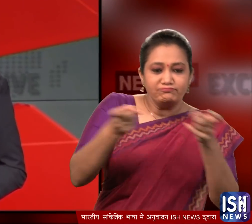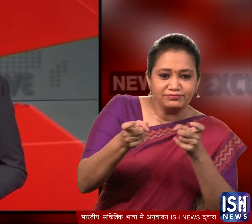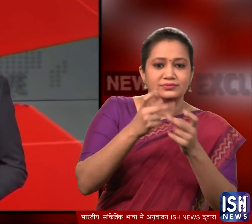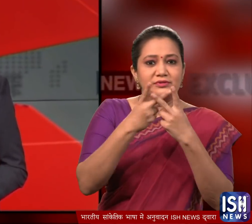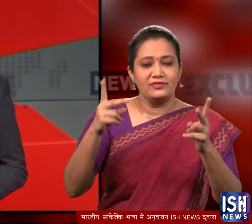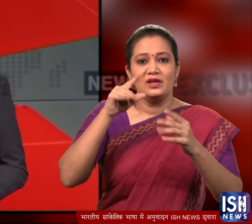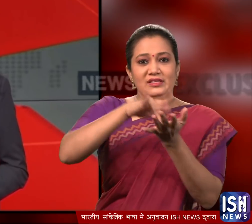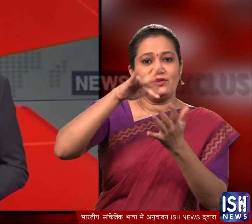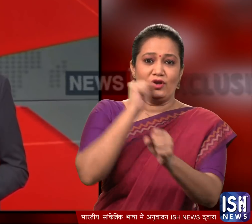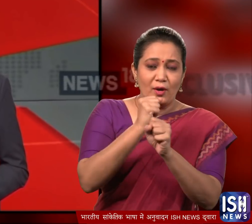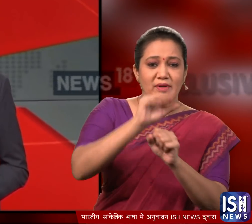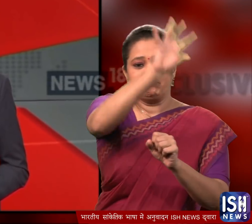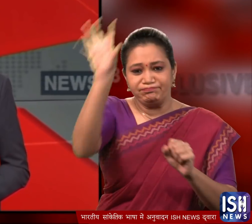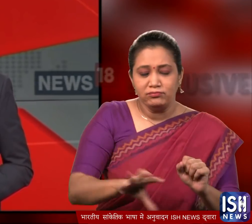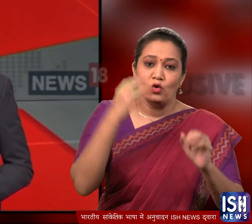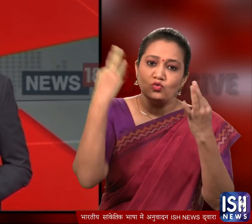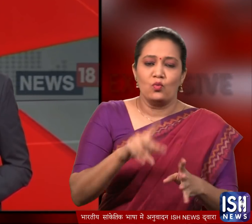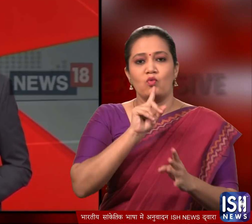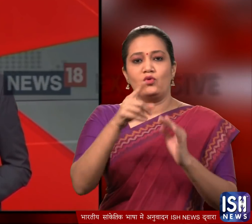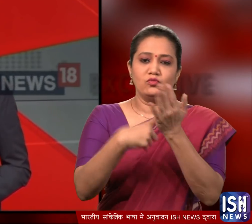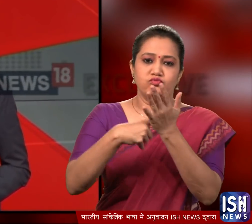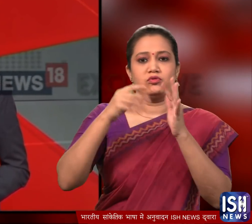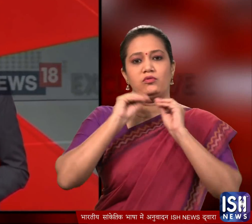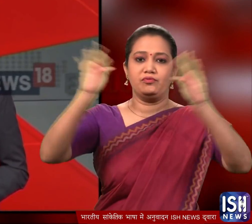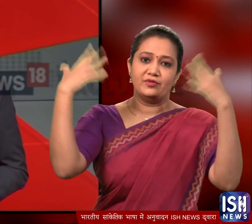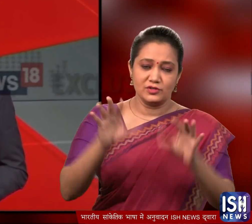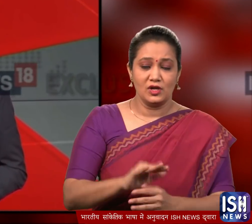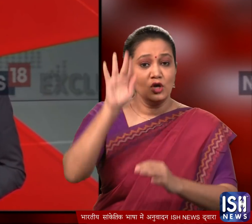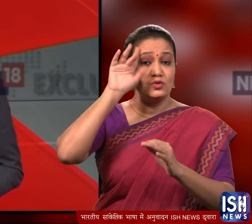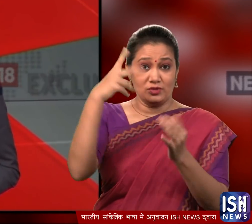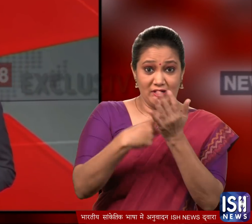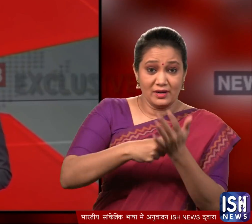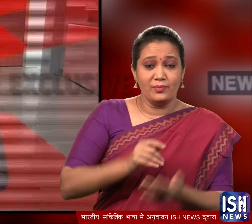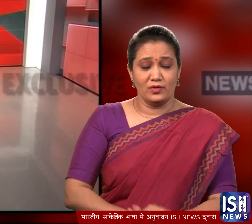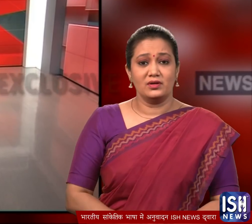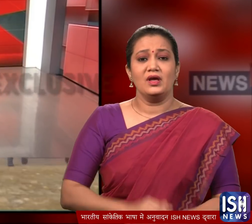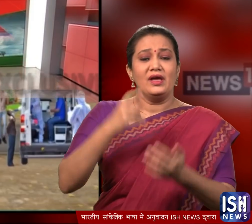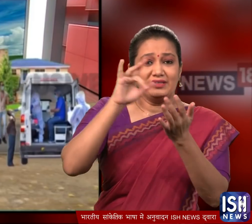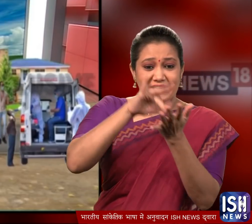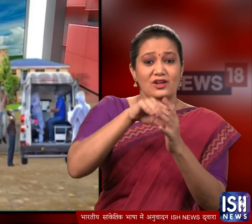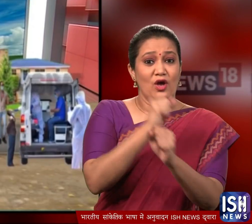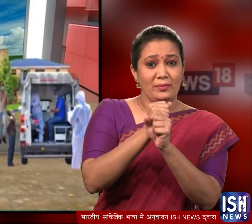वायरस पर रोकथाम के लिए केंद्र सरकार ने राज्यों को दिशा निर्देश जारी किए हैं। न्यूज़ 18 के अमित पांडे की रिपोर्ट है कि केंद्र